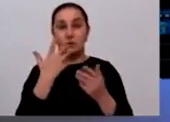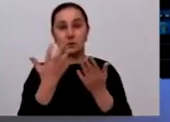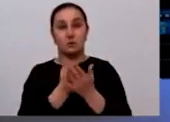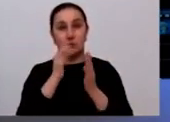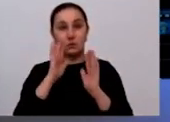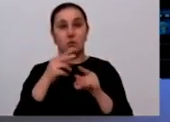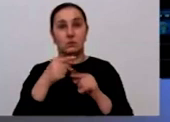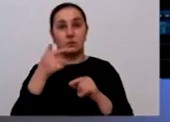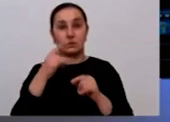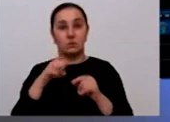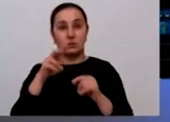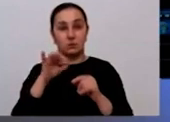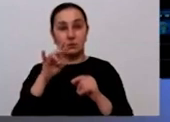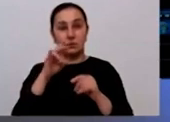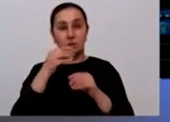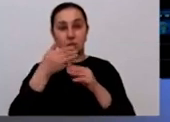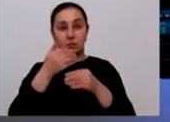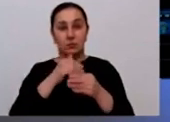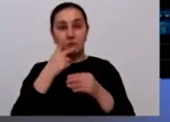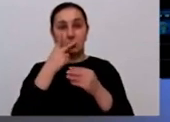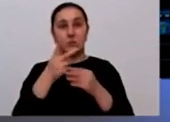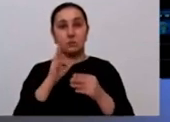olamiz, gradient orqali beramiz.